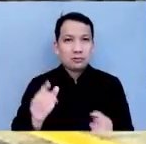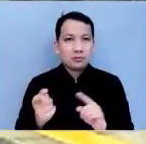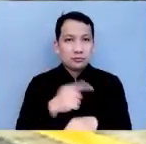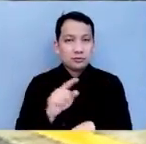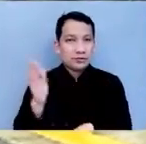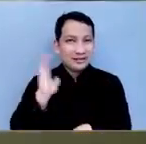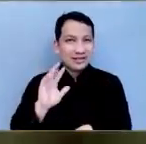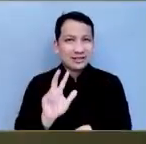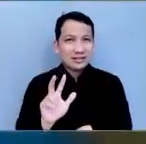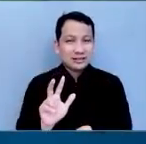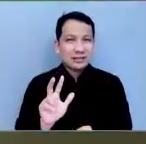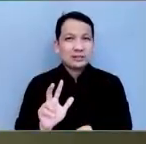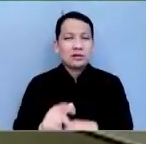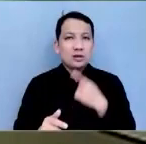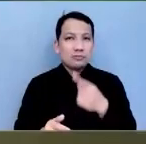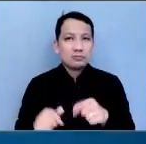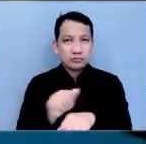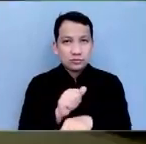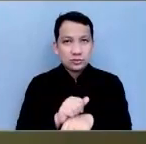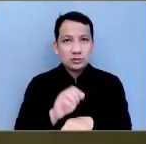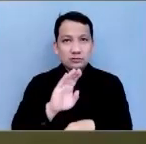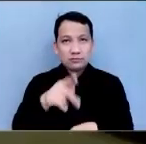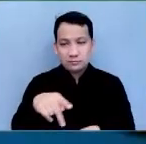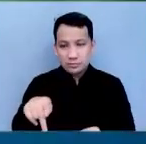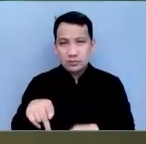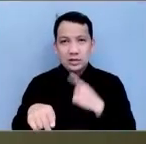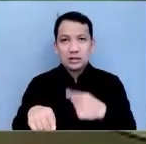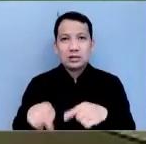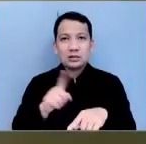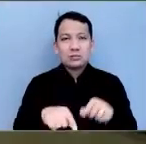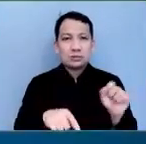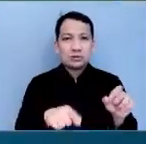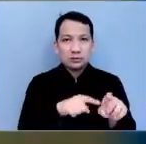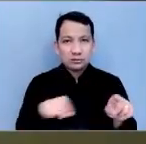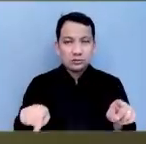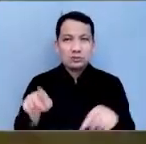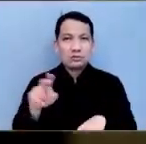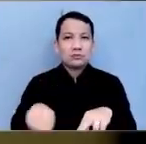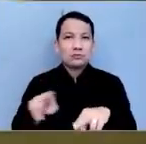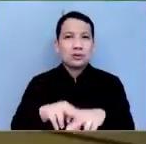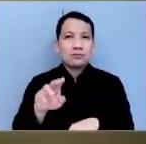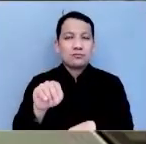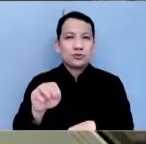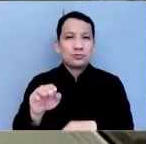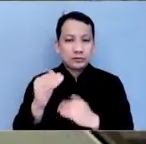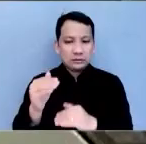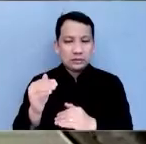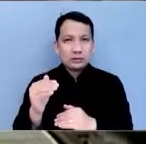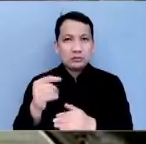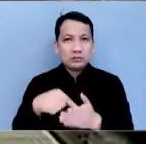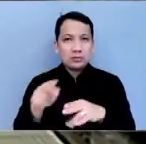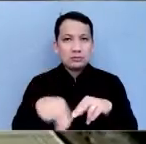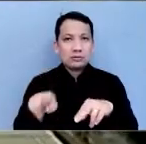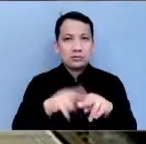30 pesos. Para naman sa mga gumagamit ng beep card sa LRT 1, mula 11 pesos, mayiging 14 pesos ang minimum fare. Aakyat din